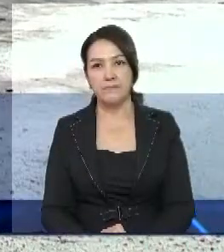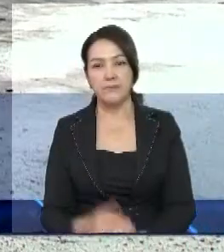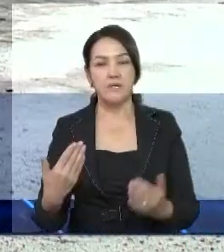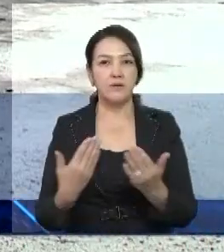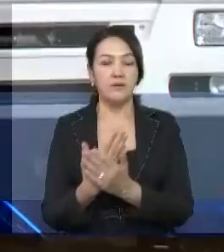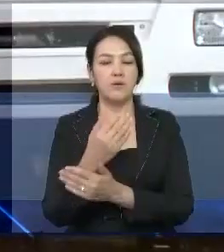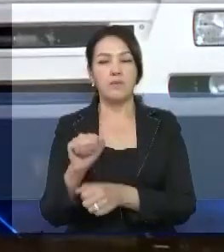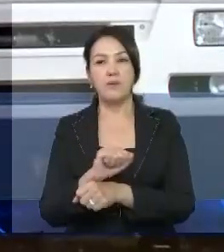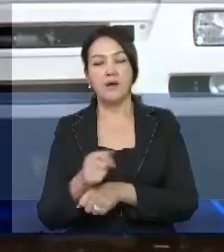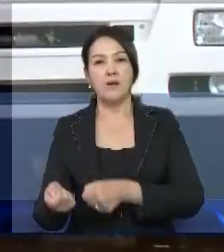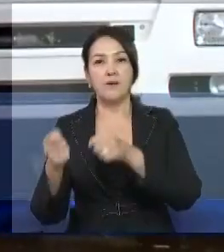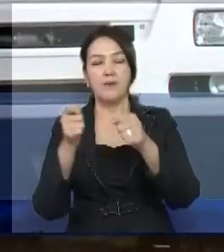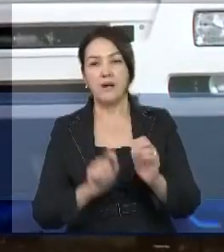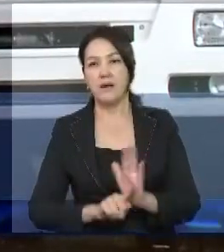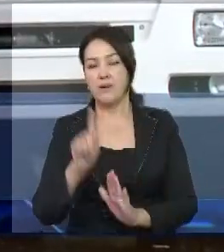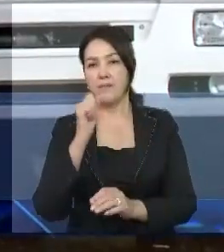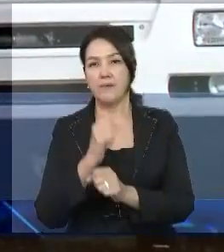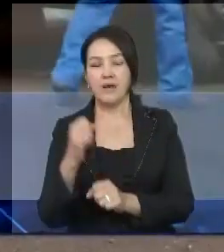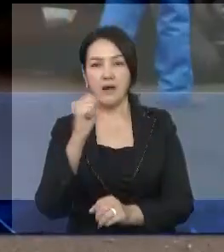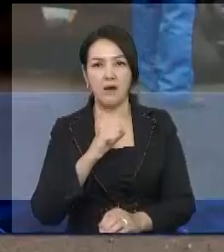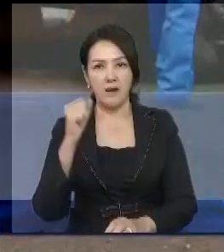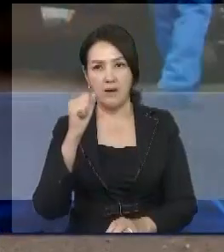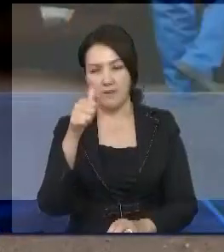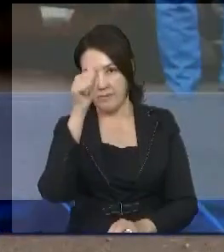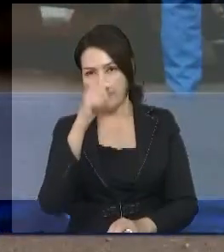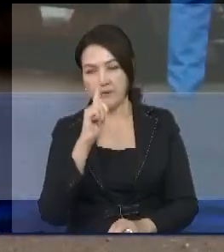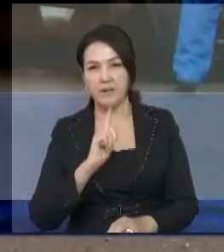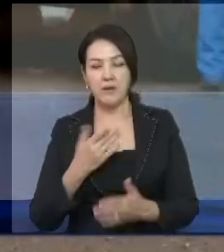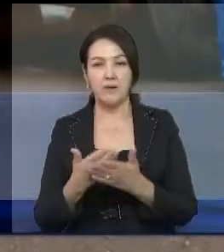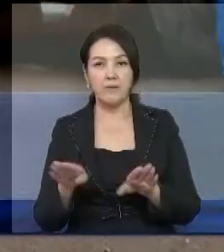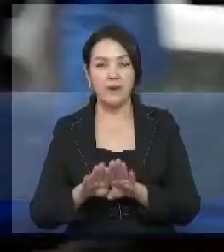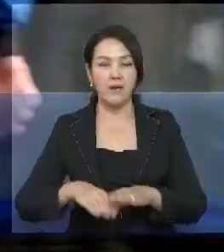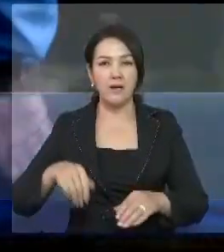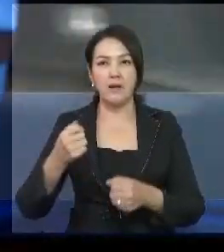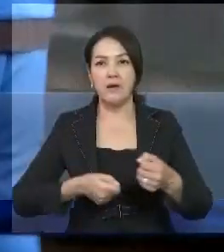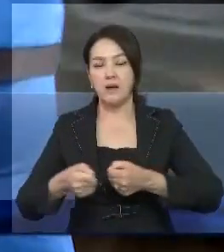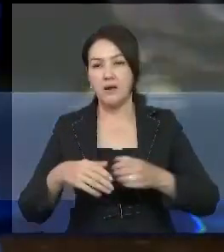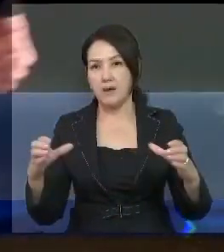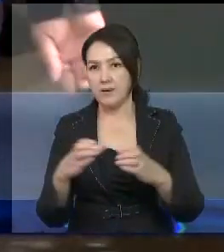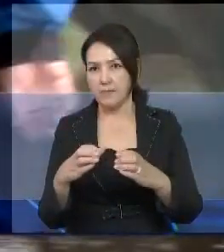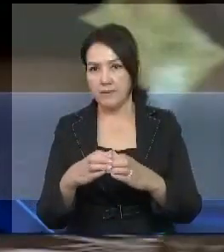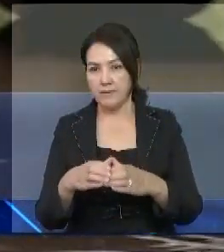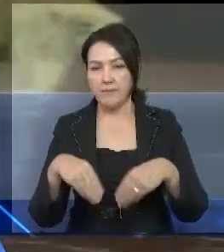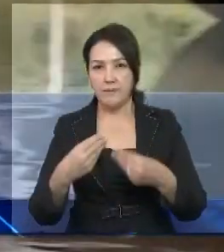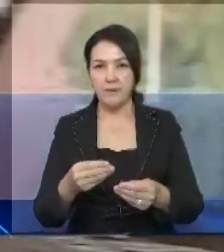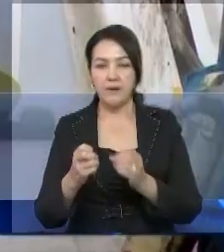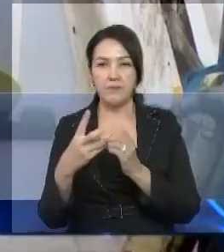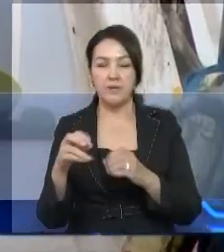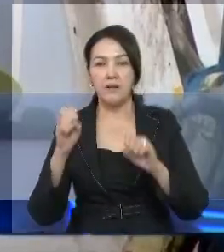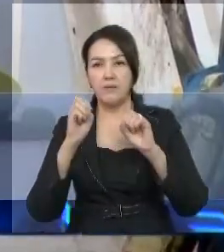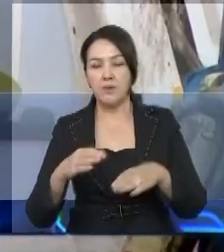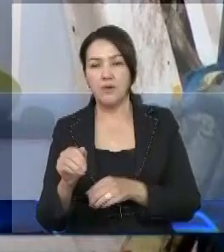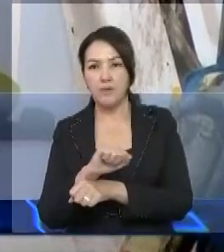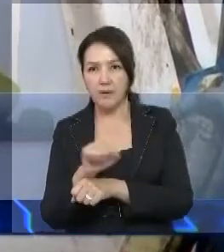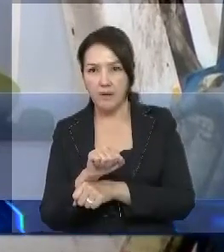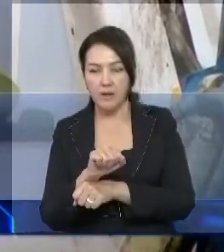Новый оператор по вывозу мусора начал работу с 1 августа текущего года. В настоящее время городским акиматам компании передано 12 мусоровозов,